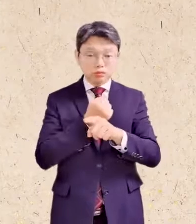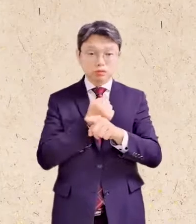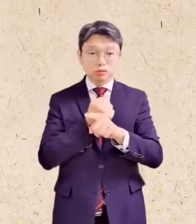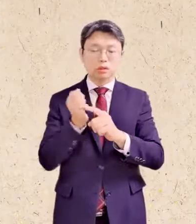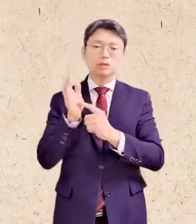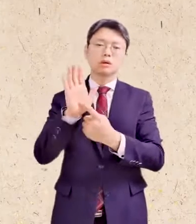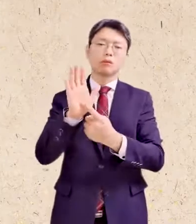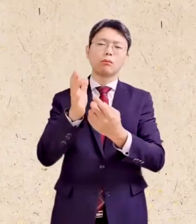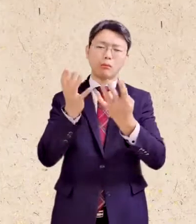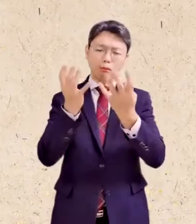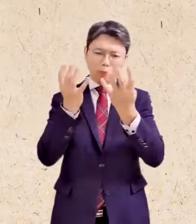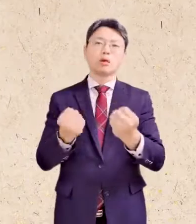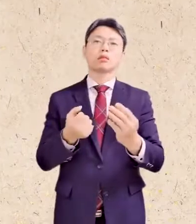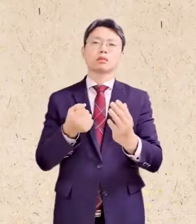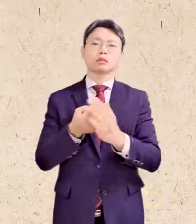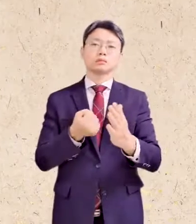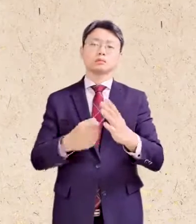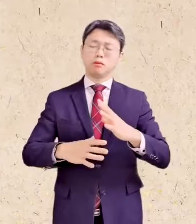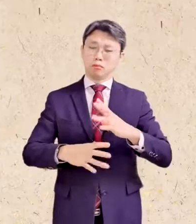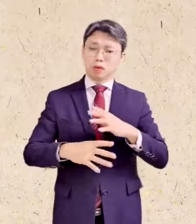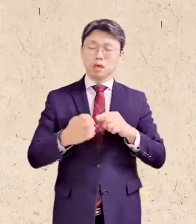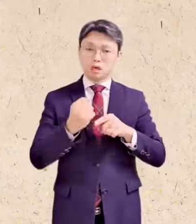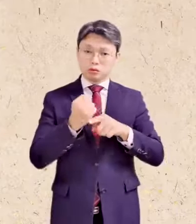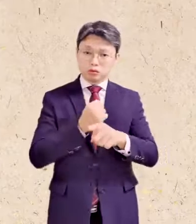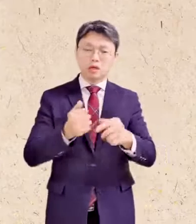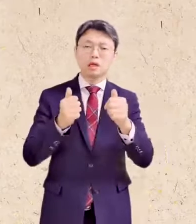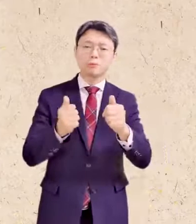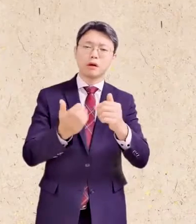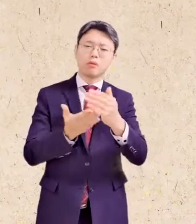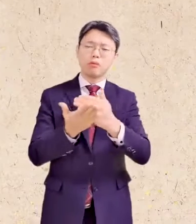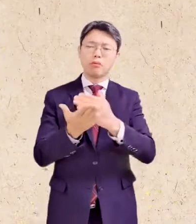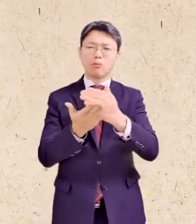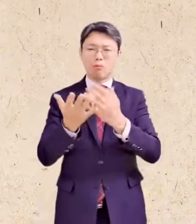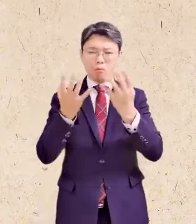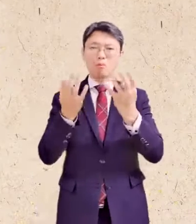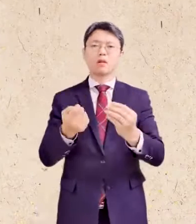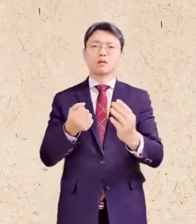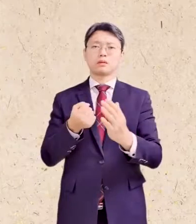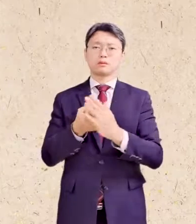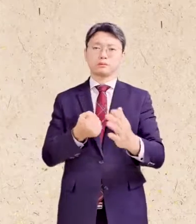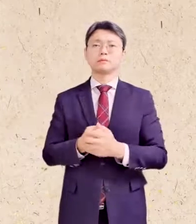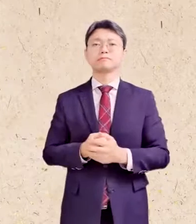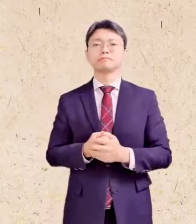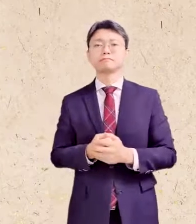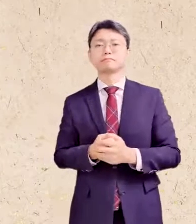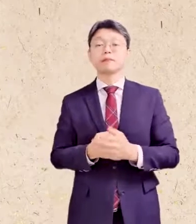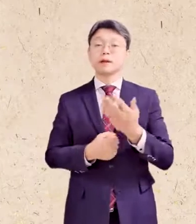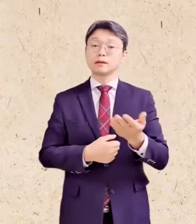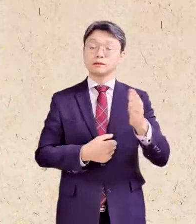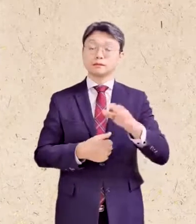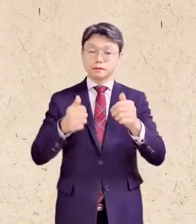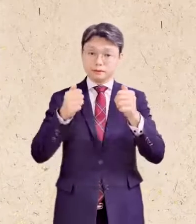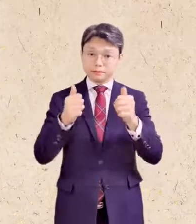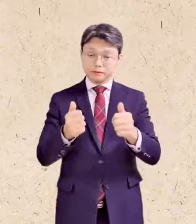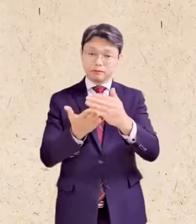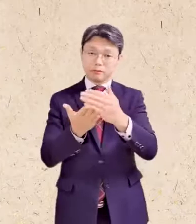생각합니다. 어려운 이유는 상징들이 많기 때문이고 무서운 이유는 심판 장면들이 많이 나오기